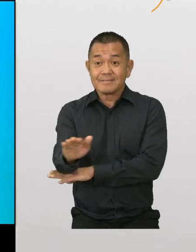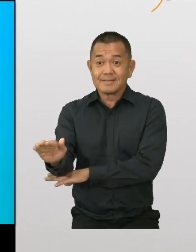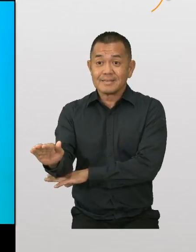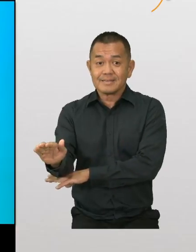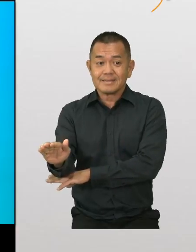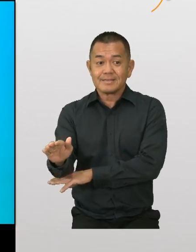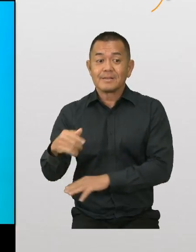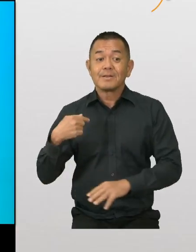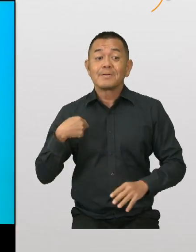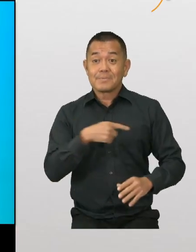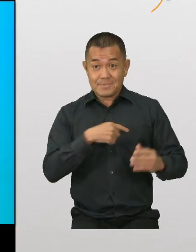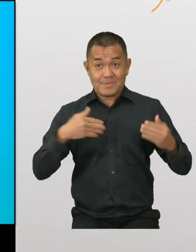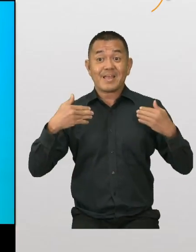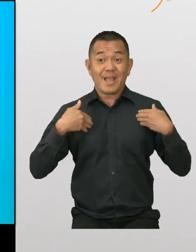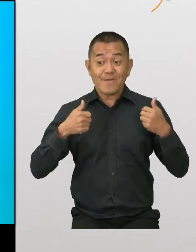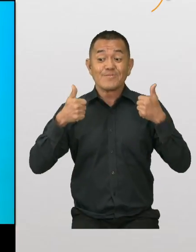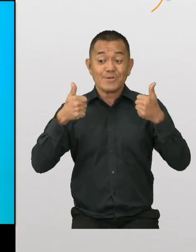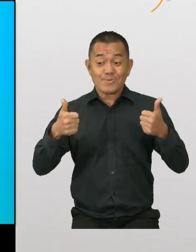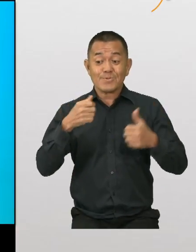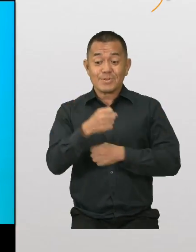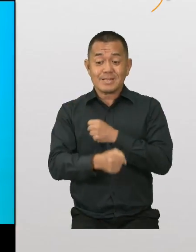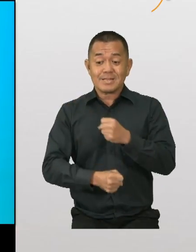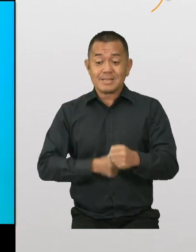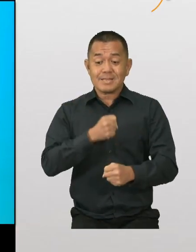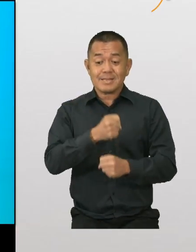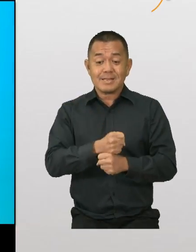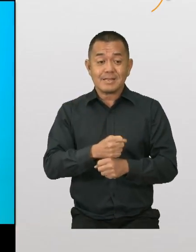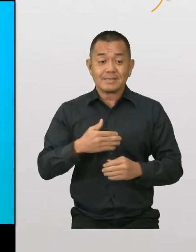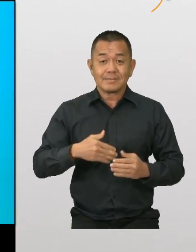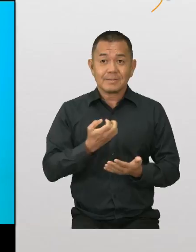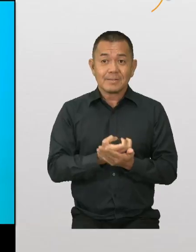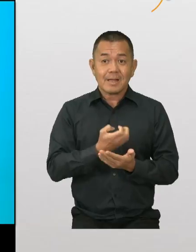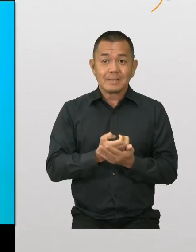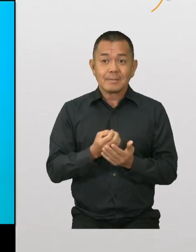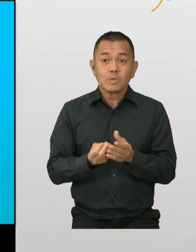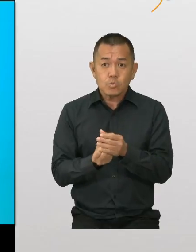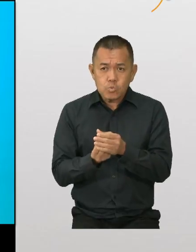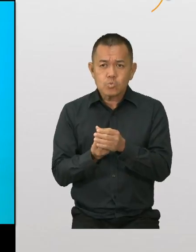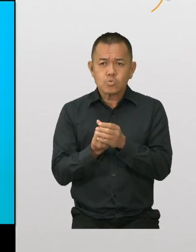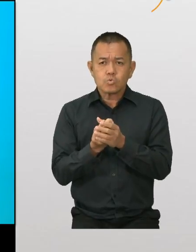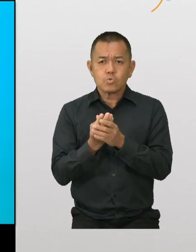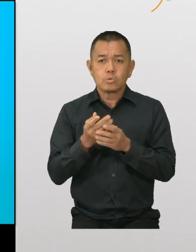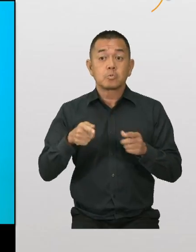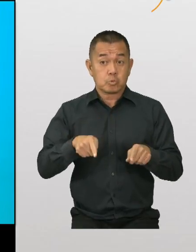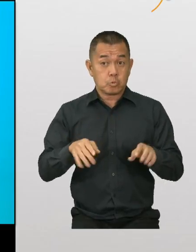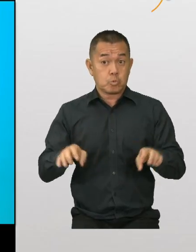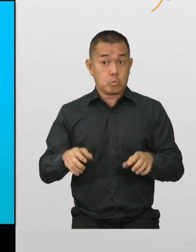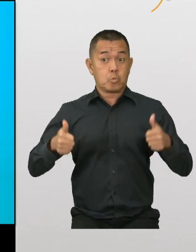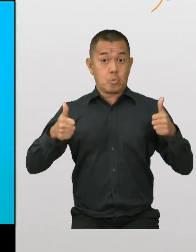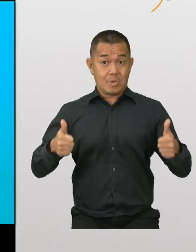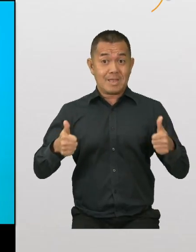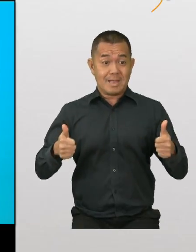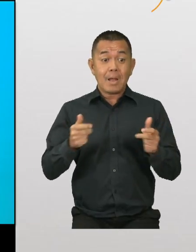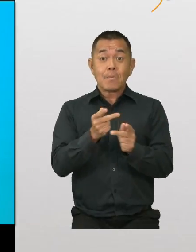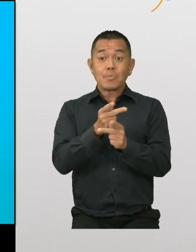had a 整 good 体 year 表现 overall. 不错， Our economy is 经济 doing 持 quite 续 well. 稳步增长， It is growing 生 steadily. 产力